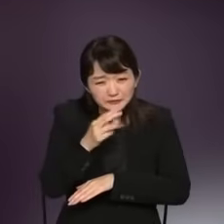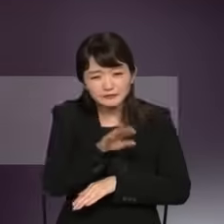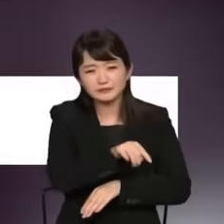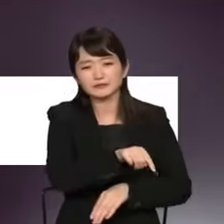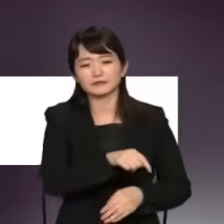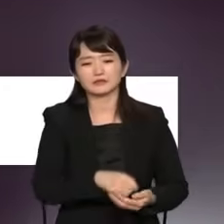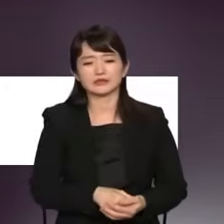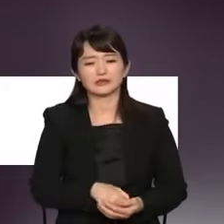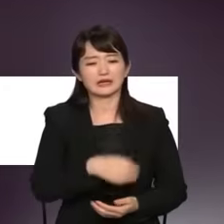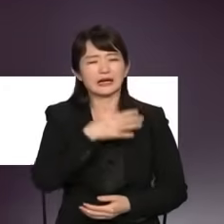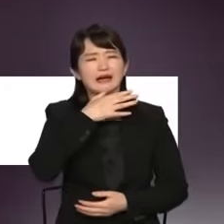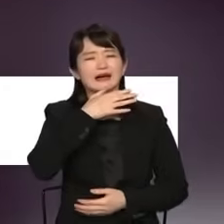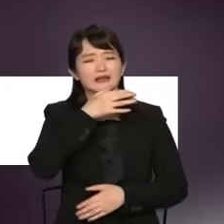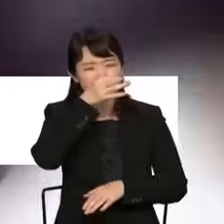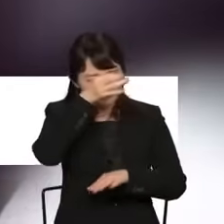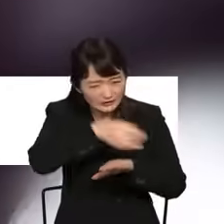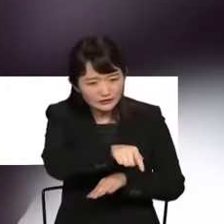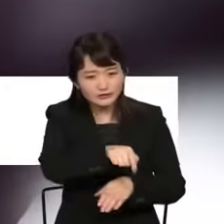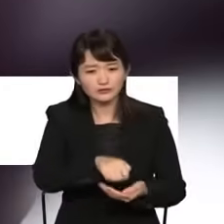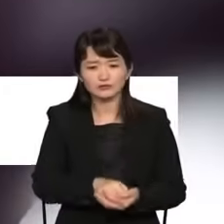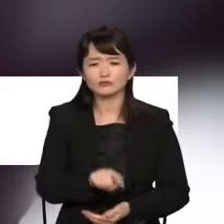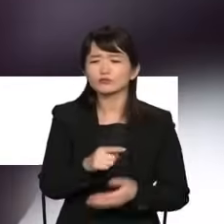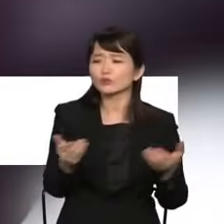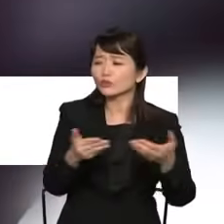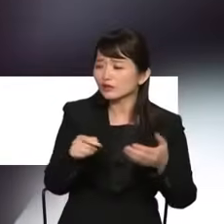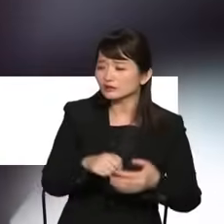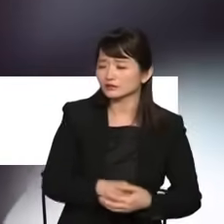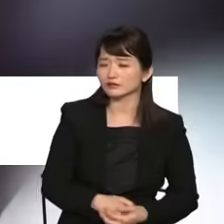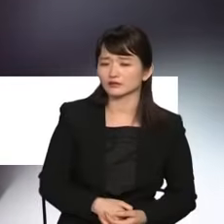아, 죄송해요. 지금 뭐 하시는 거예요? 제가